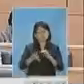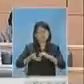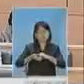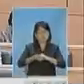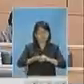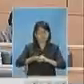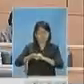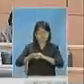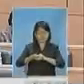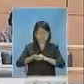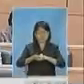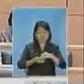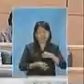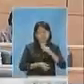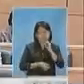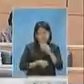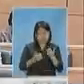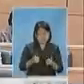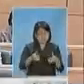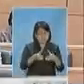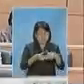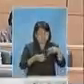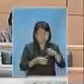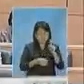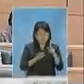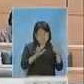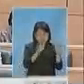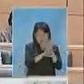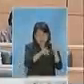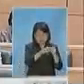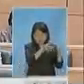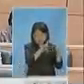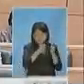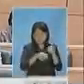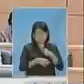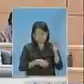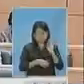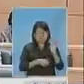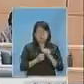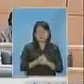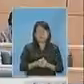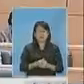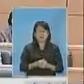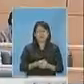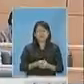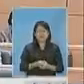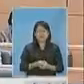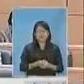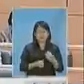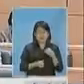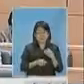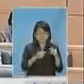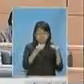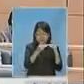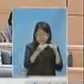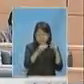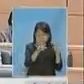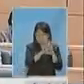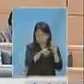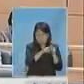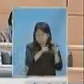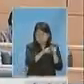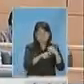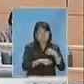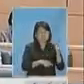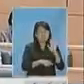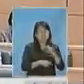ผมไม่ได้พูดว่าวันนี้พรรคเพื่อไทยกำลังยิ่งใหญ่เหมือนเนลสันเมนเดลเราไม่ใหญ่ขนาดนั้นฮะแล้วเราไม่บังอาจไปเทียบเคียงแต่ผมเล่าให้